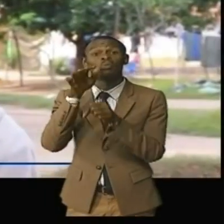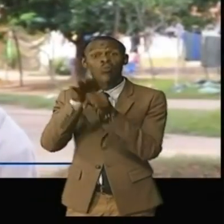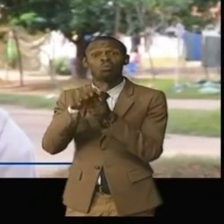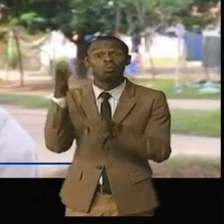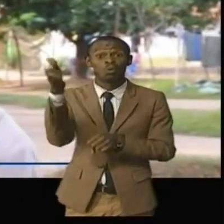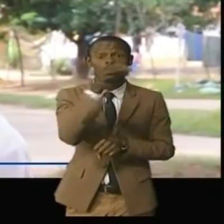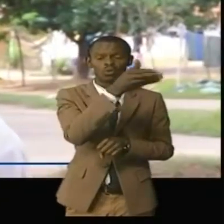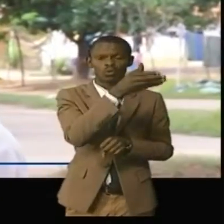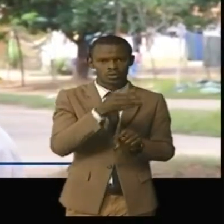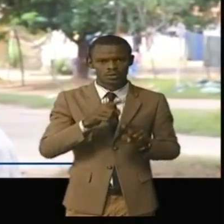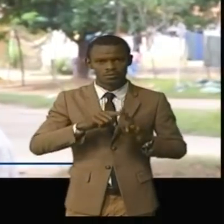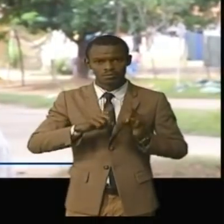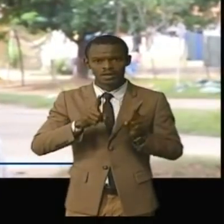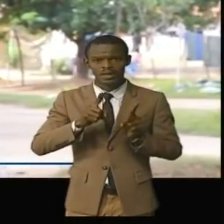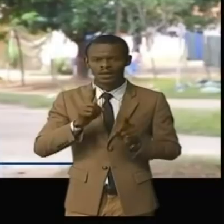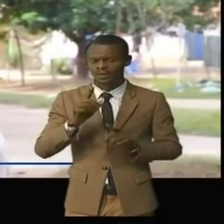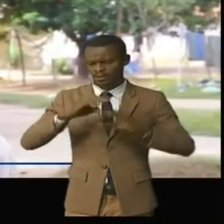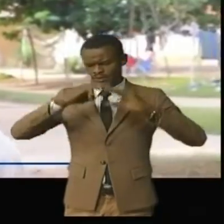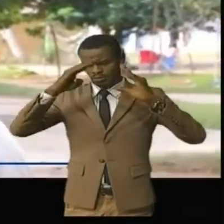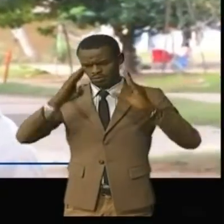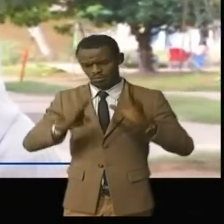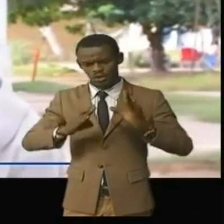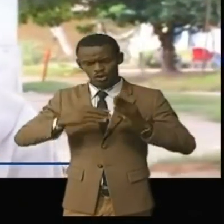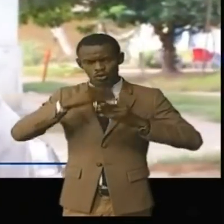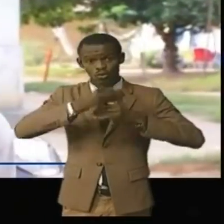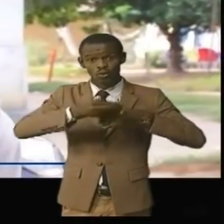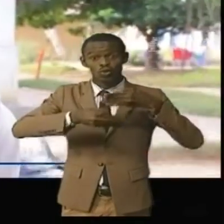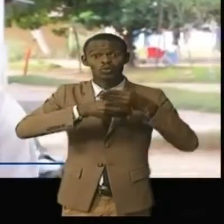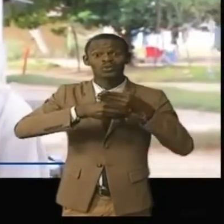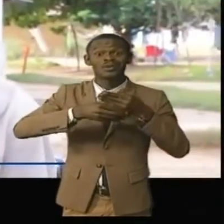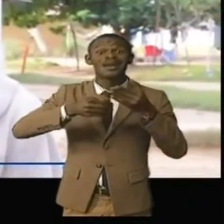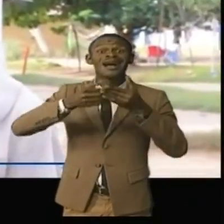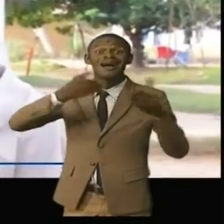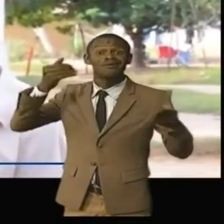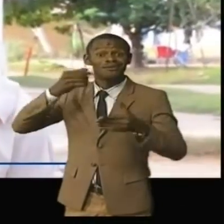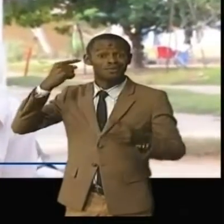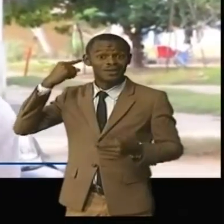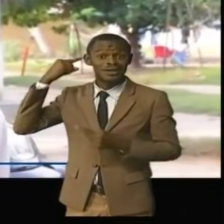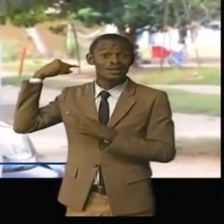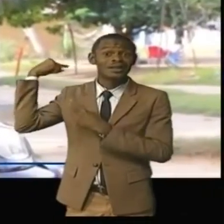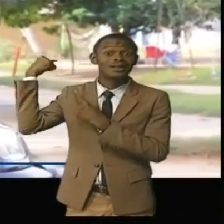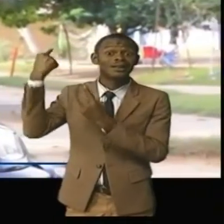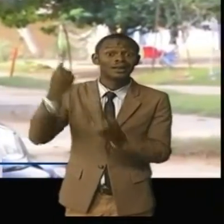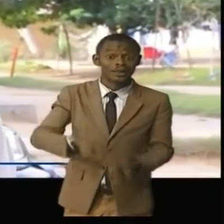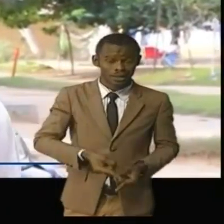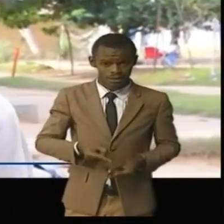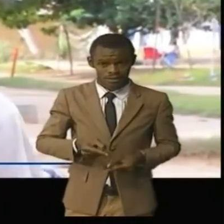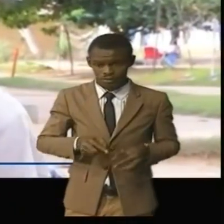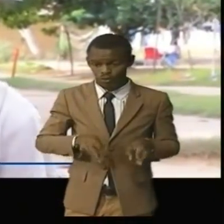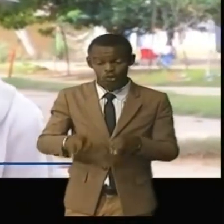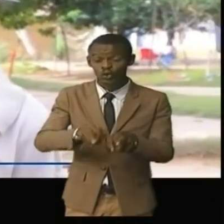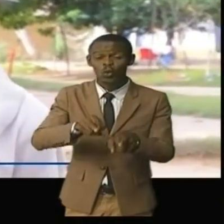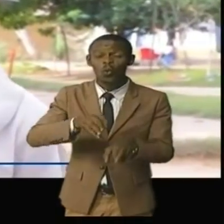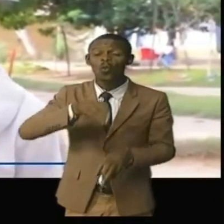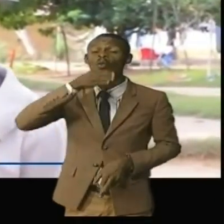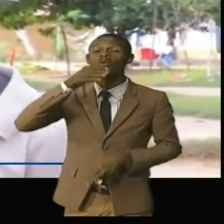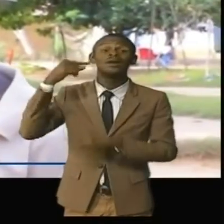Ces maisons sont construites il y a longtemps. Même cette route traverse des parts et d'autres.